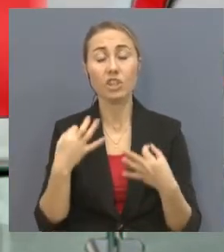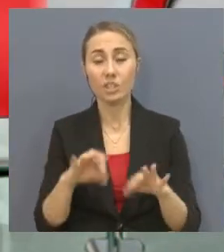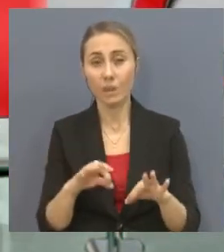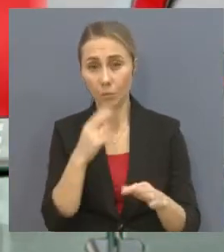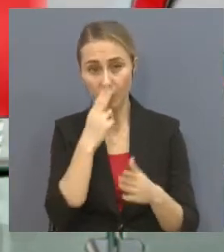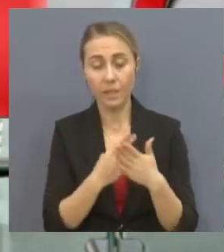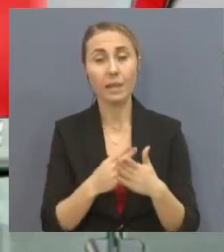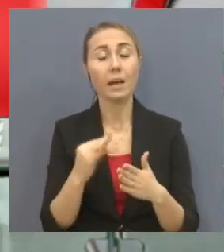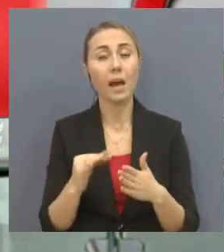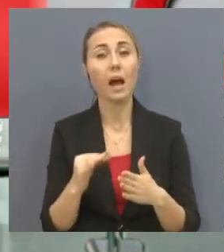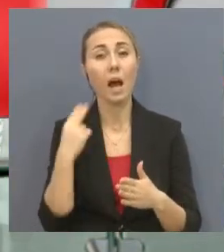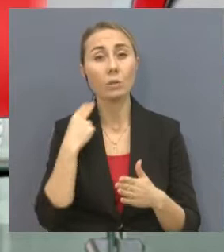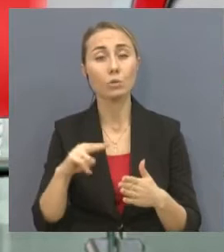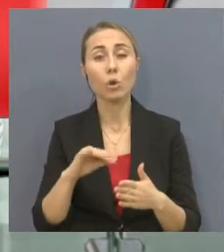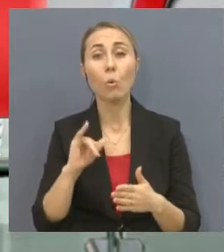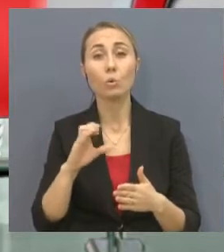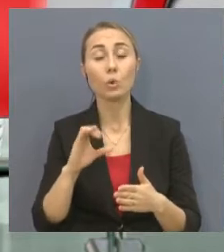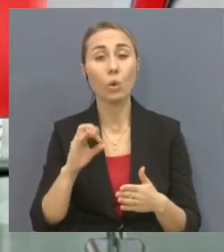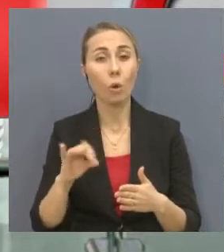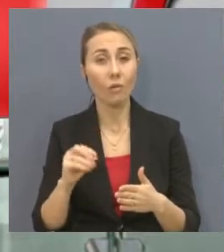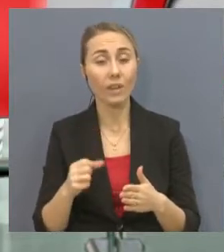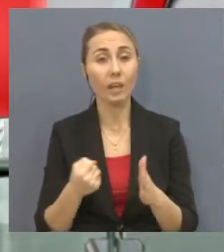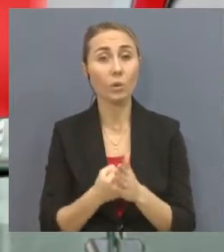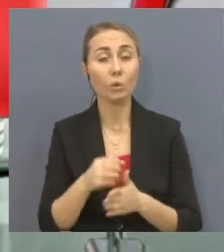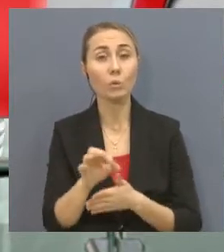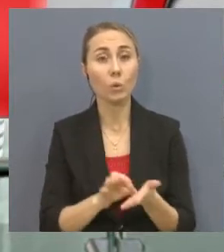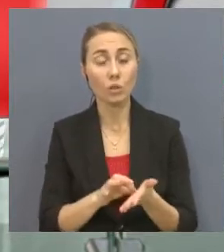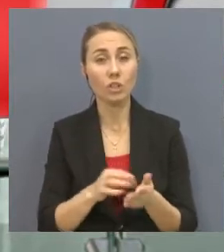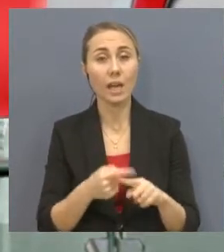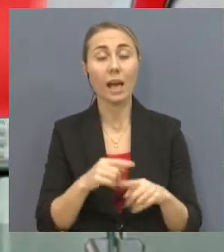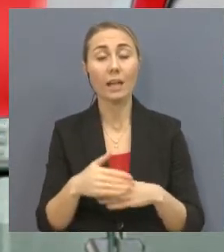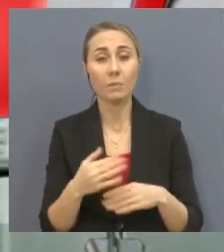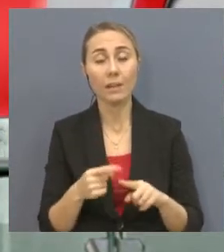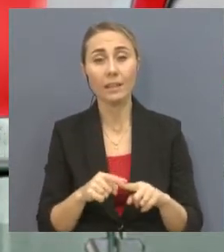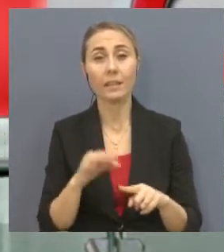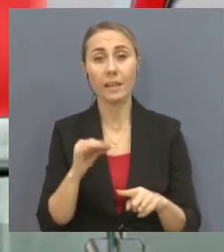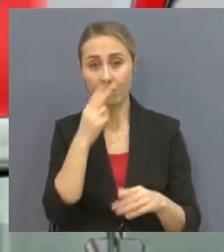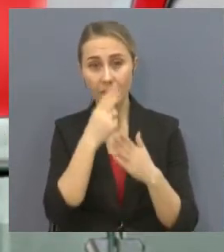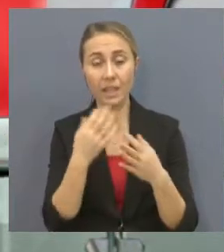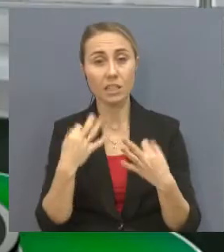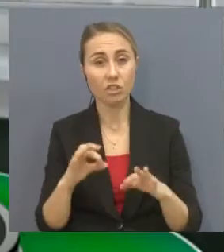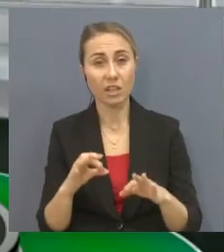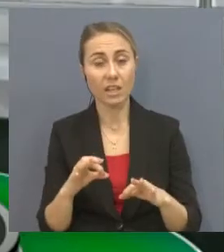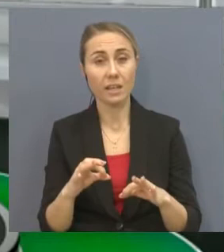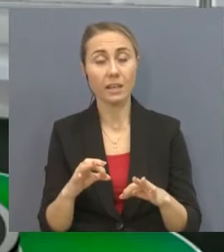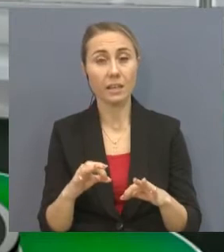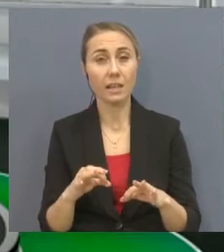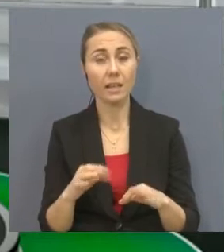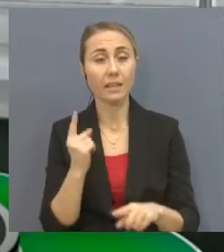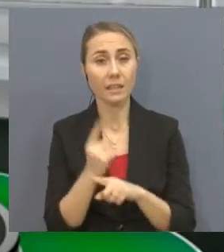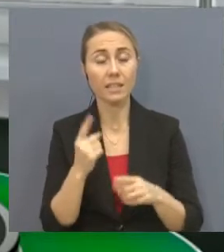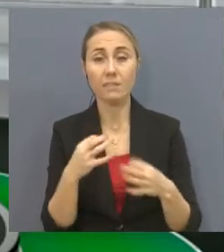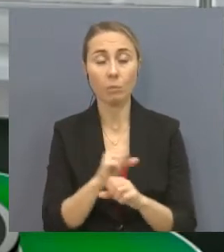осужденным условно освобожденным условно-досрочно от отбывания наказания в виде лишения свободы участие в подготовке